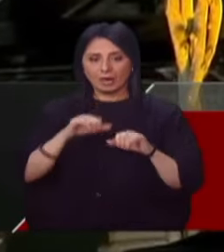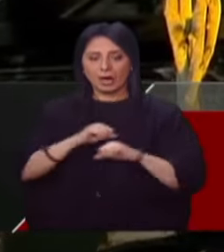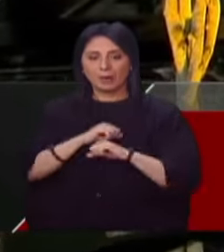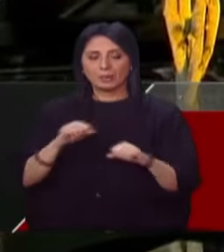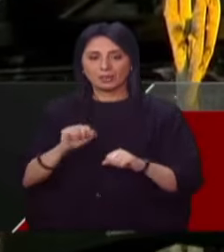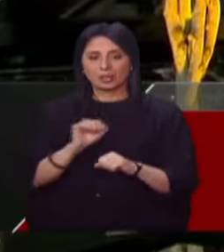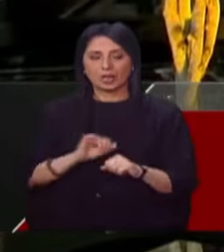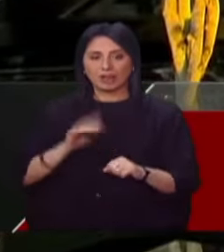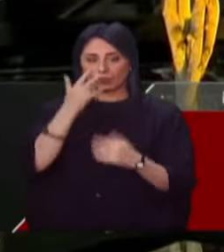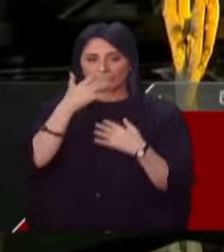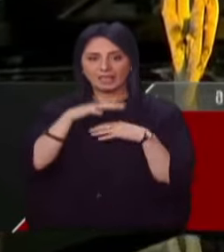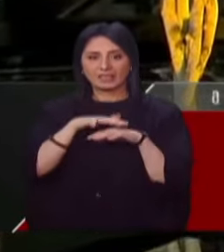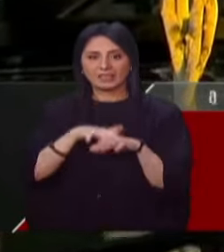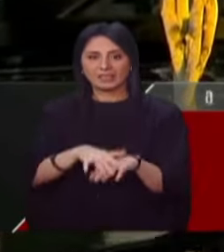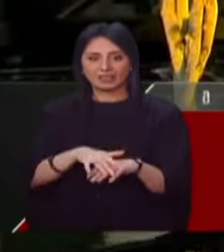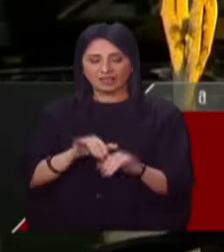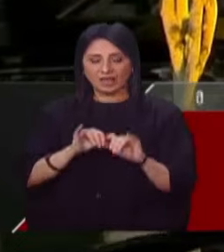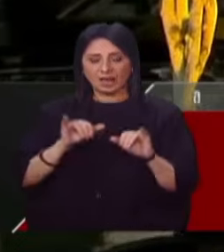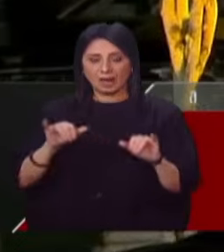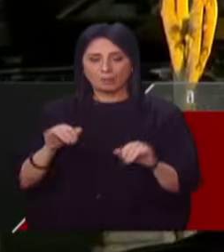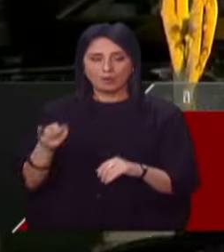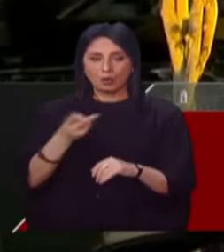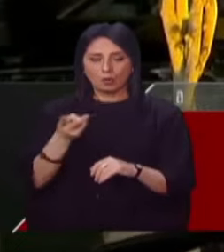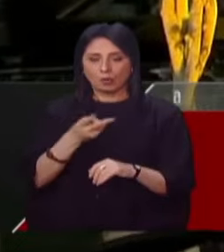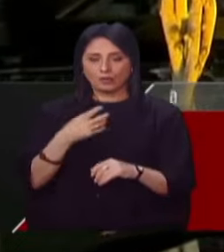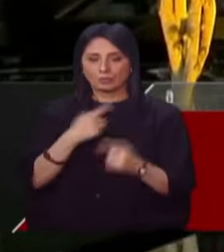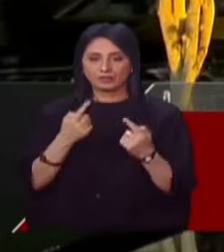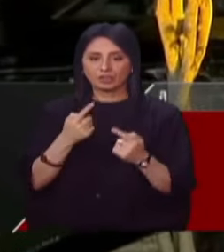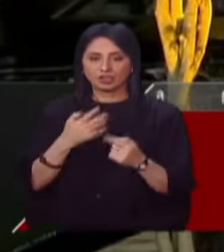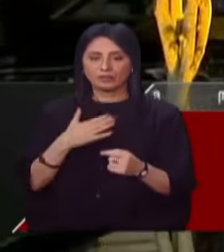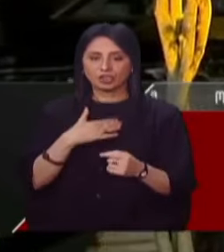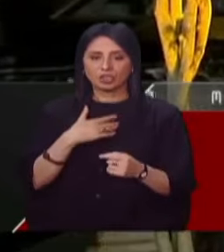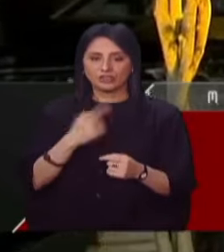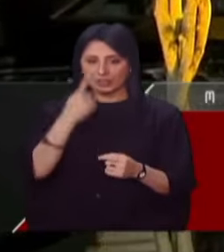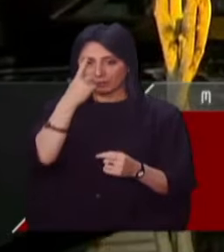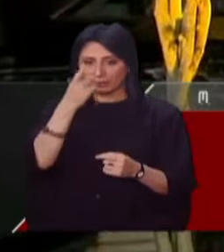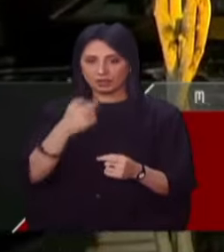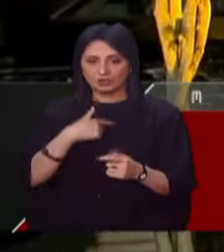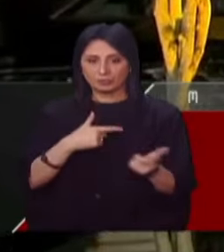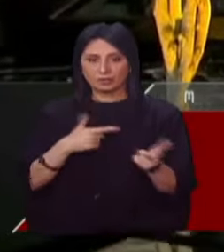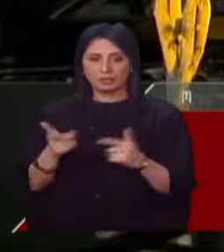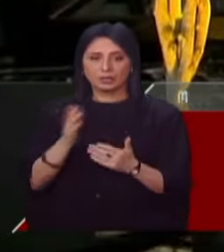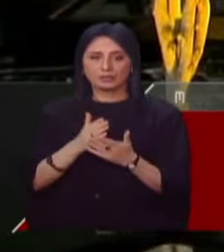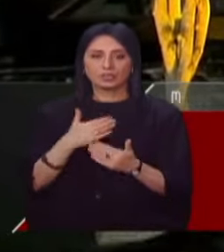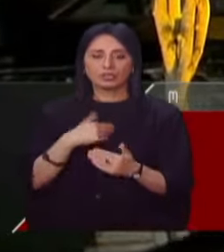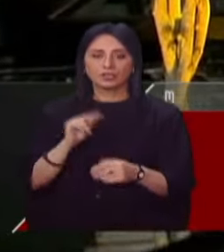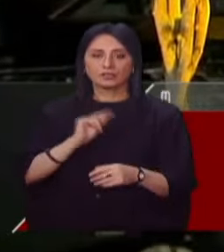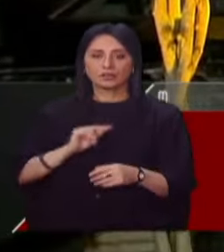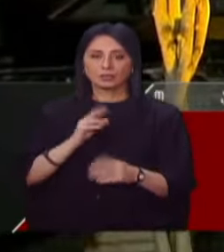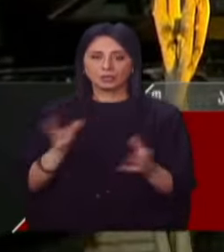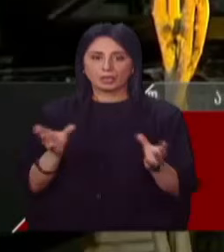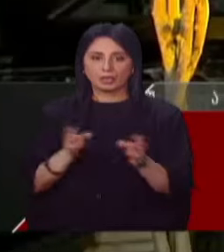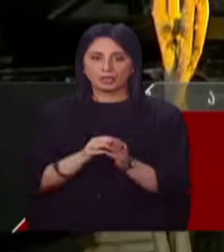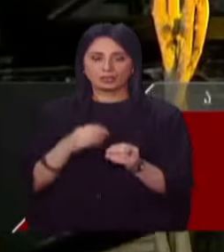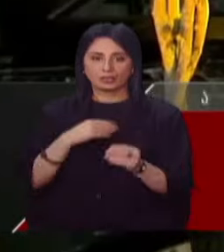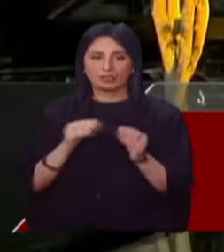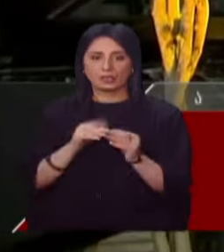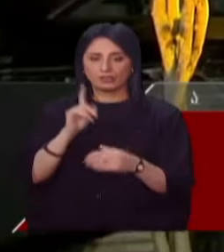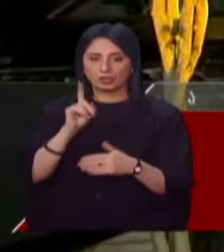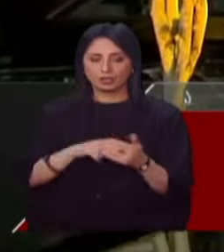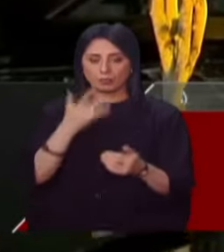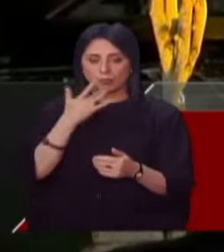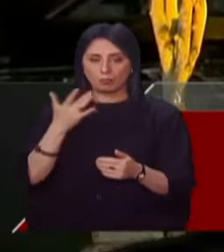და ევროპული ინტეგრაციის გაღრმავება ორივე მნიშვნელოვანია და ჩვენი მესიჯია რომ ჩვენ მზად ვართ. ჩვენ ვიმუშავებთ ერთად. ჩვენ კვლავ გჯერა